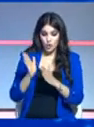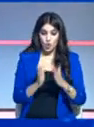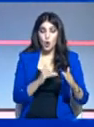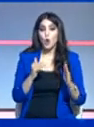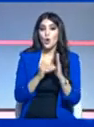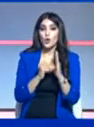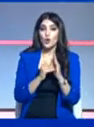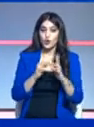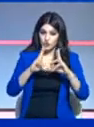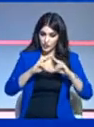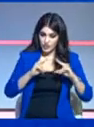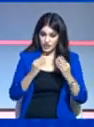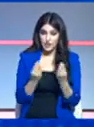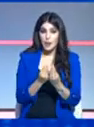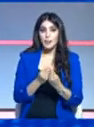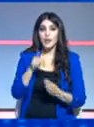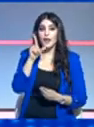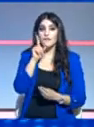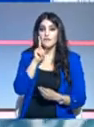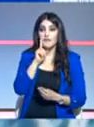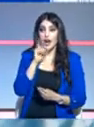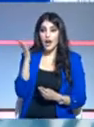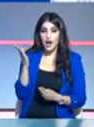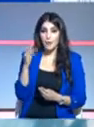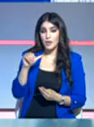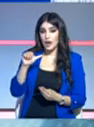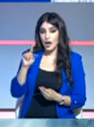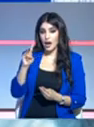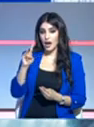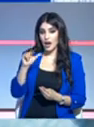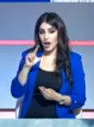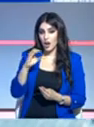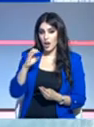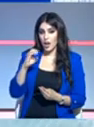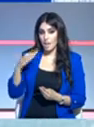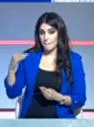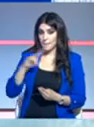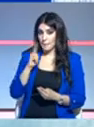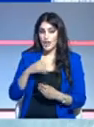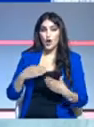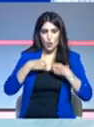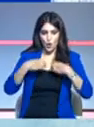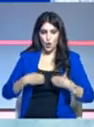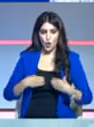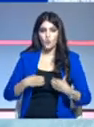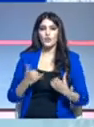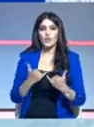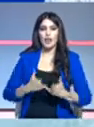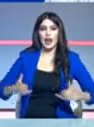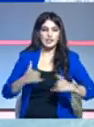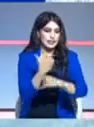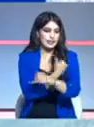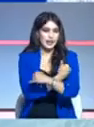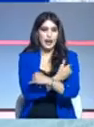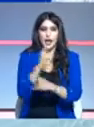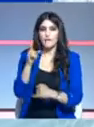وللمزيد تحضر معنا في الاستوديو احلام جزاره، مديره رعايه الصحه الاساسيه والعضو في لجنه التلقيح. سيده احلام، اهلا